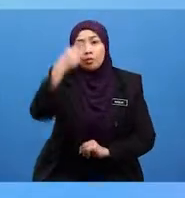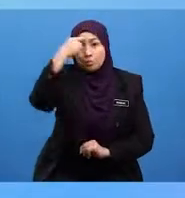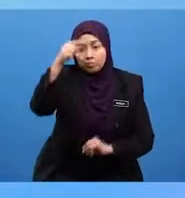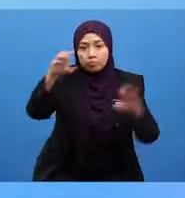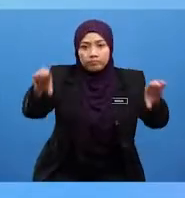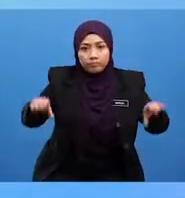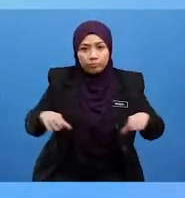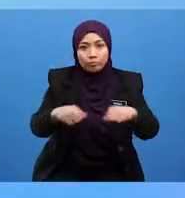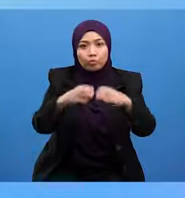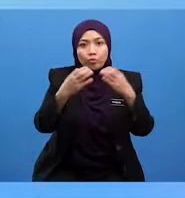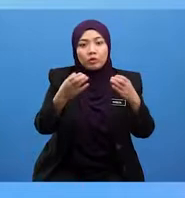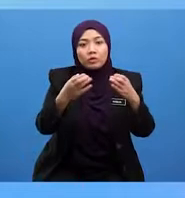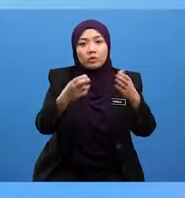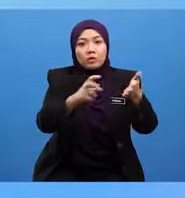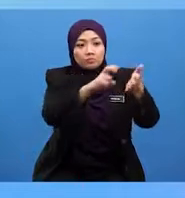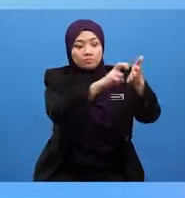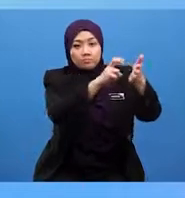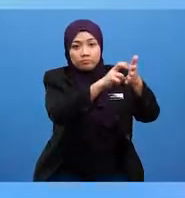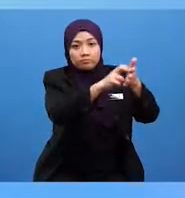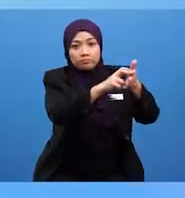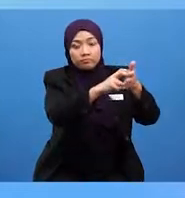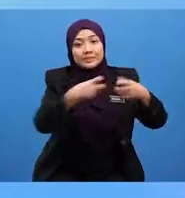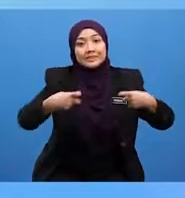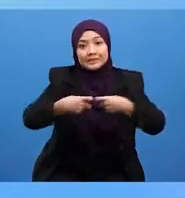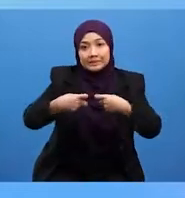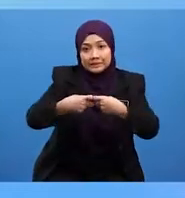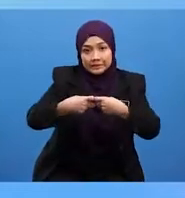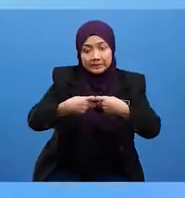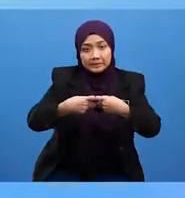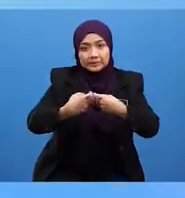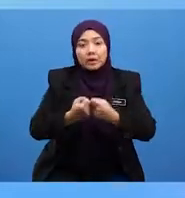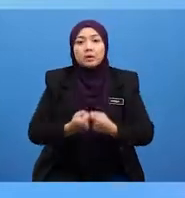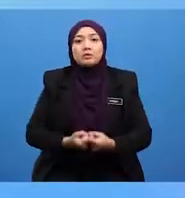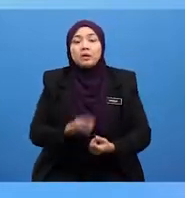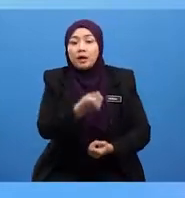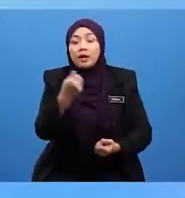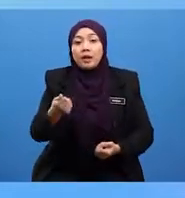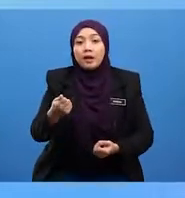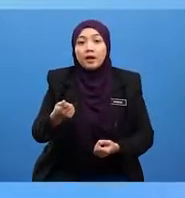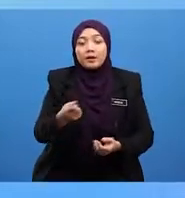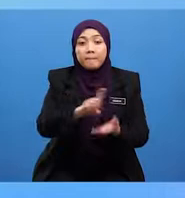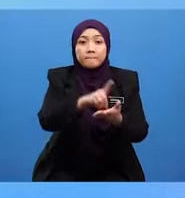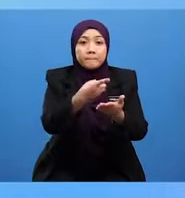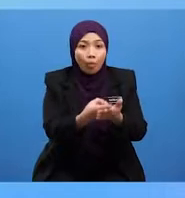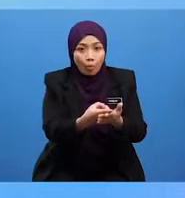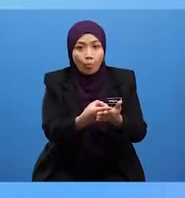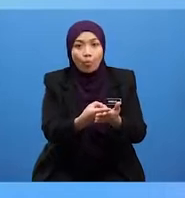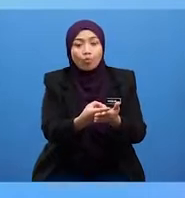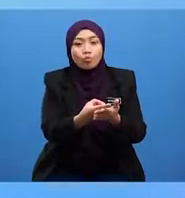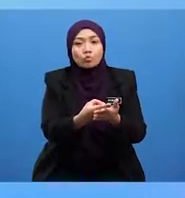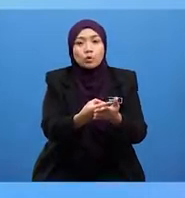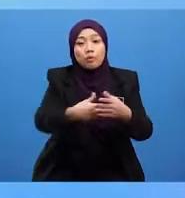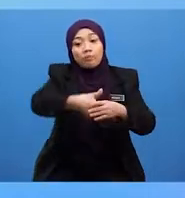menghasilkan suis elektrik, pemegang peralatan dapur, rangka luar